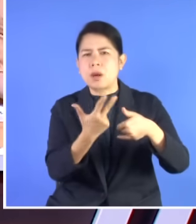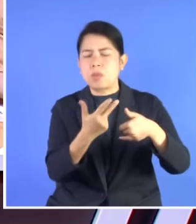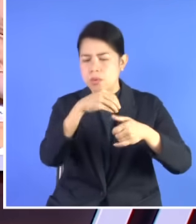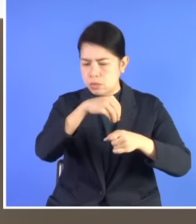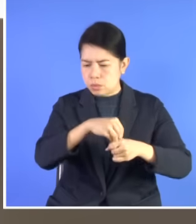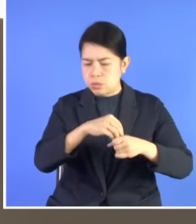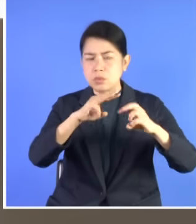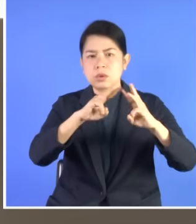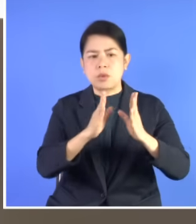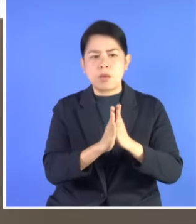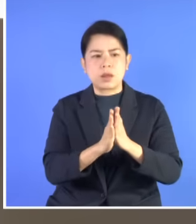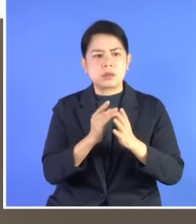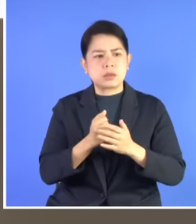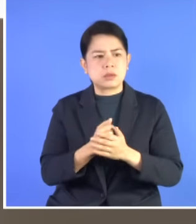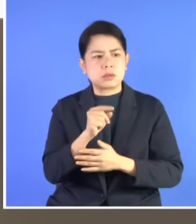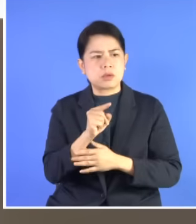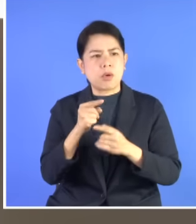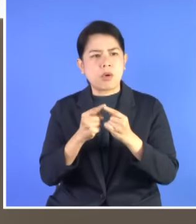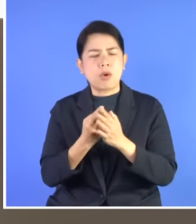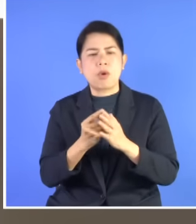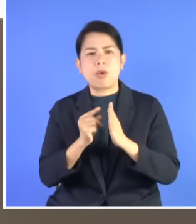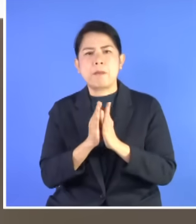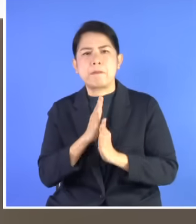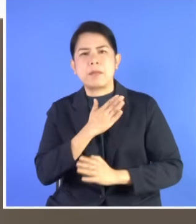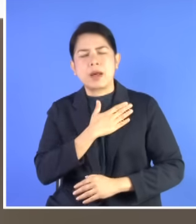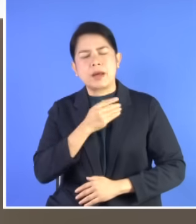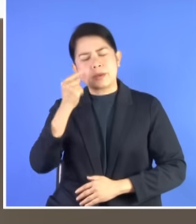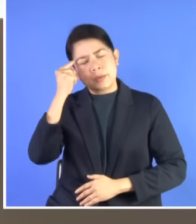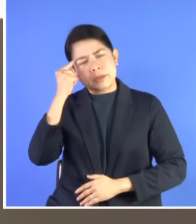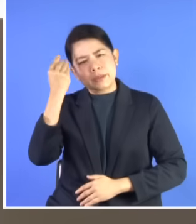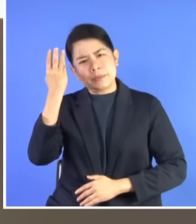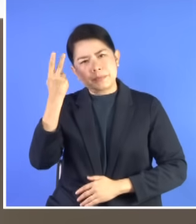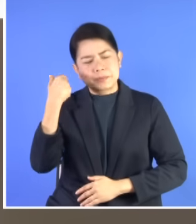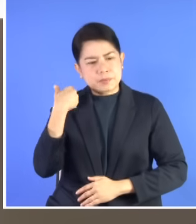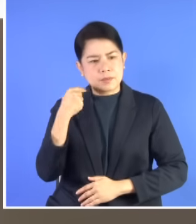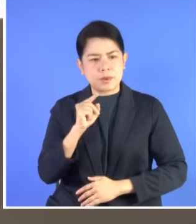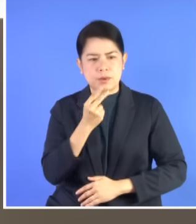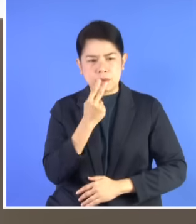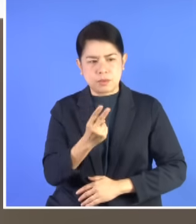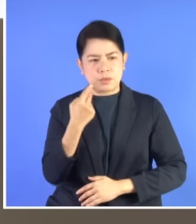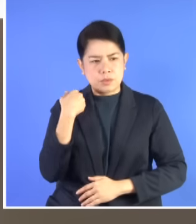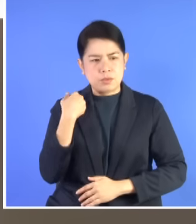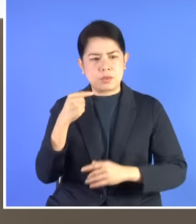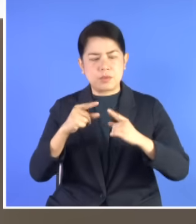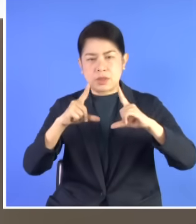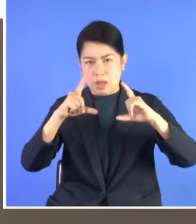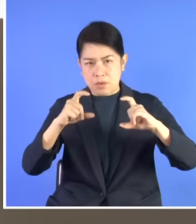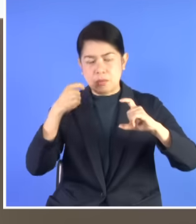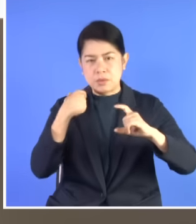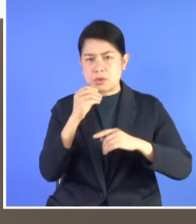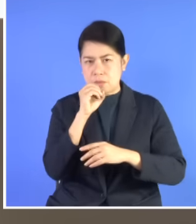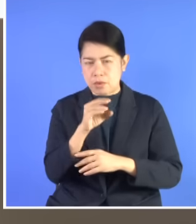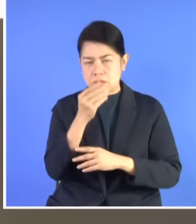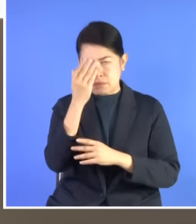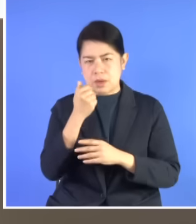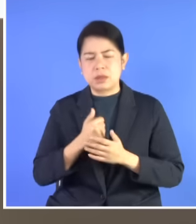ลยปวดหัวหลวงพ่อเนี่ยหัวจะปวดก็เลยเอาคลิปนี้เอาภาพนี้มาโพสต์บอกสังคมให้ได้รับรู้บอกว่า